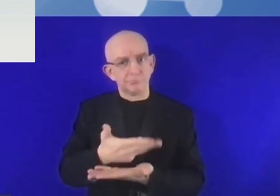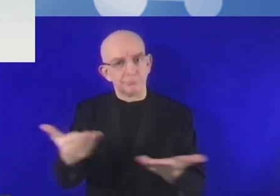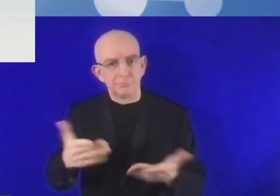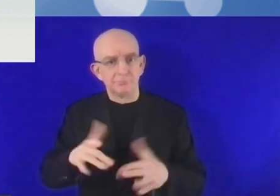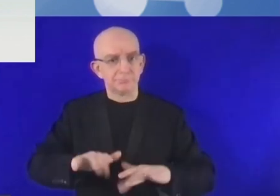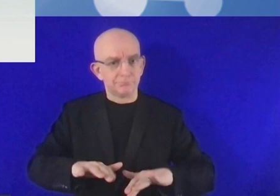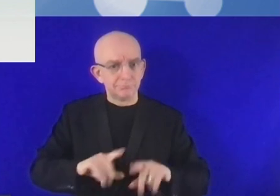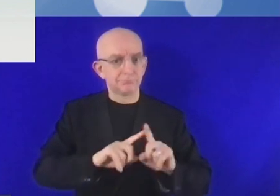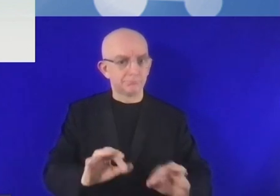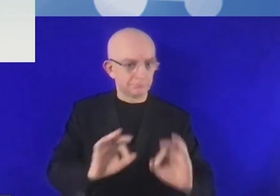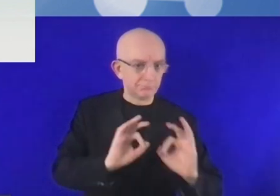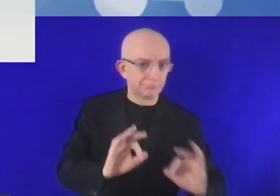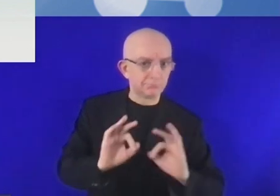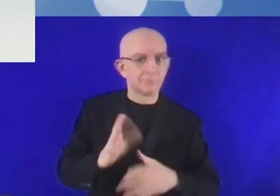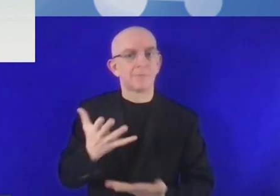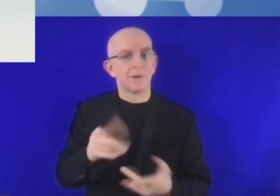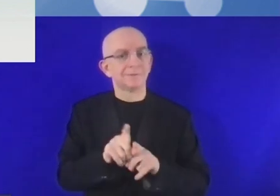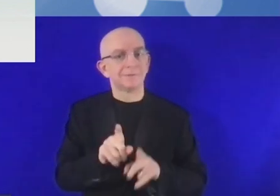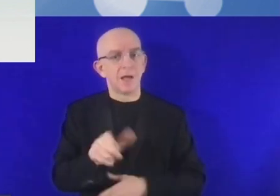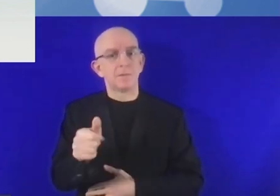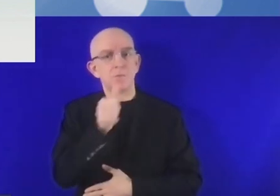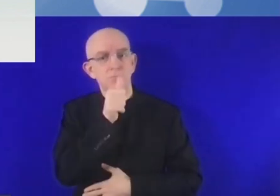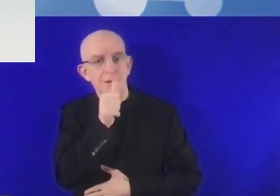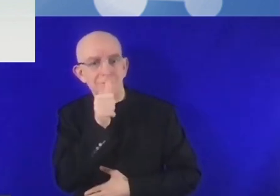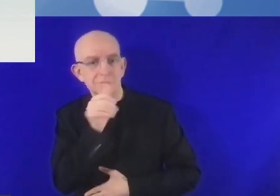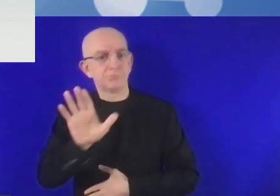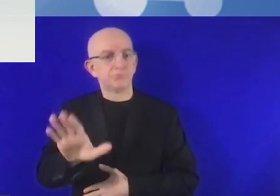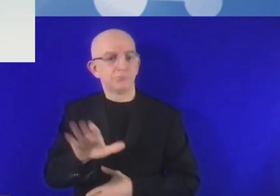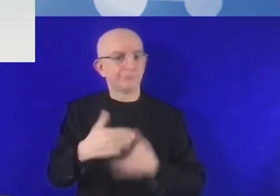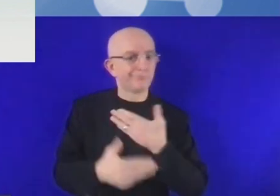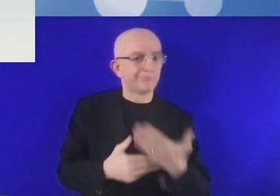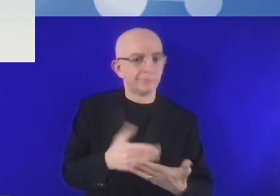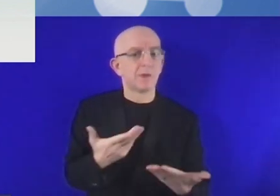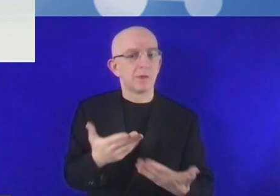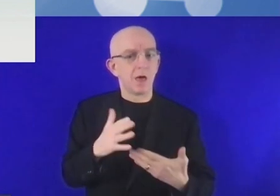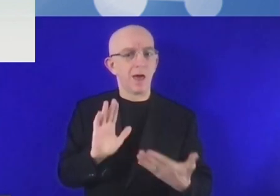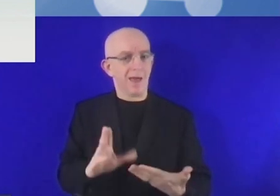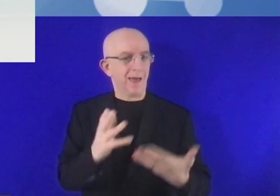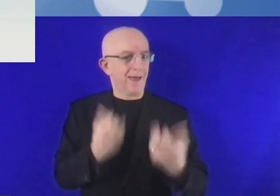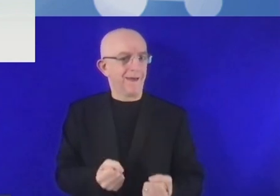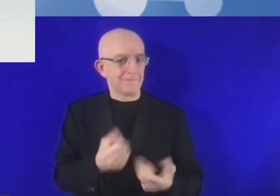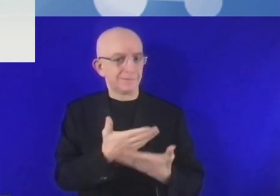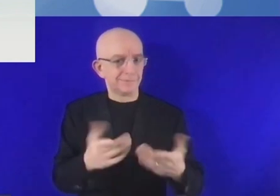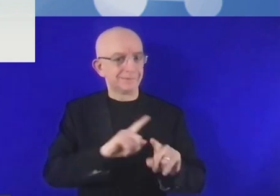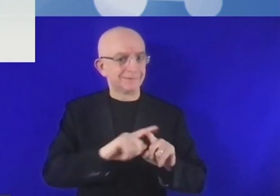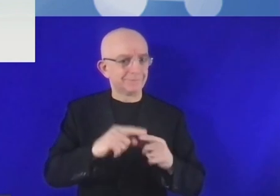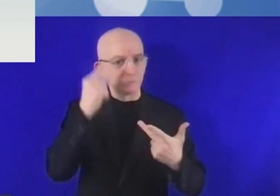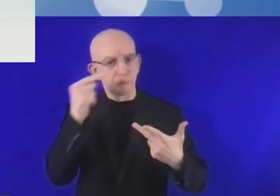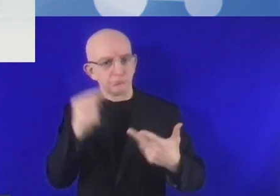dostęp jak największej liczby osób do internetu, ale również to, że wdrażane są